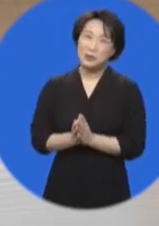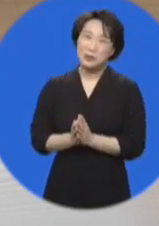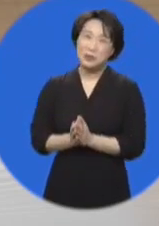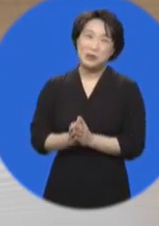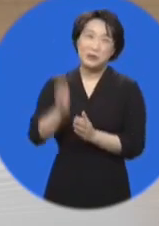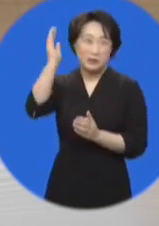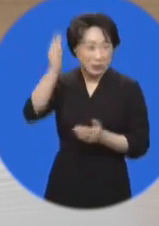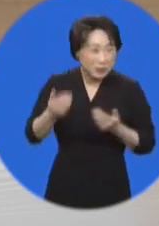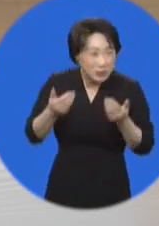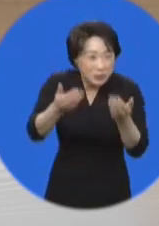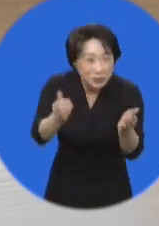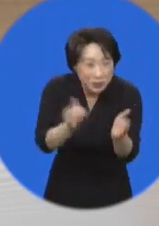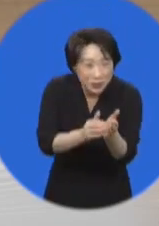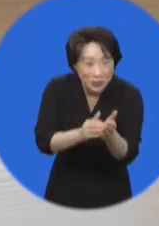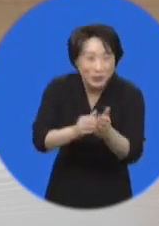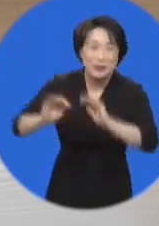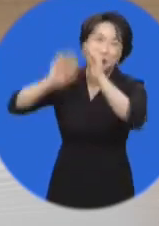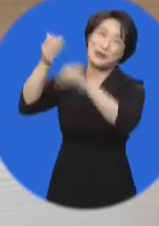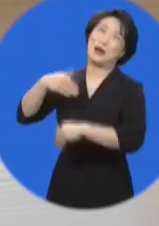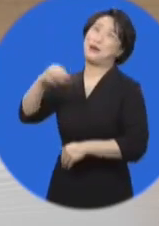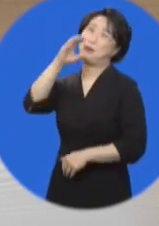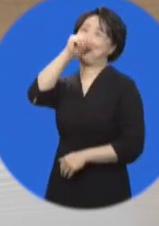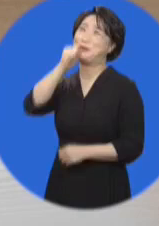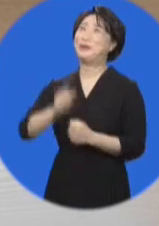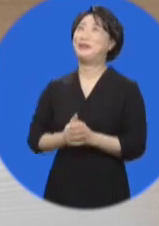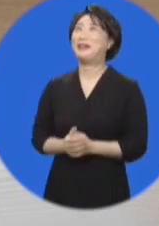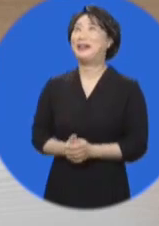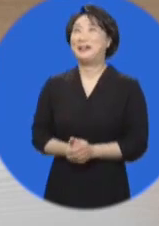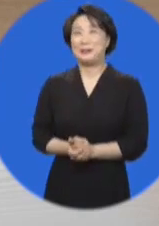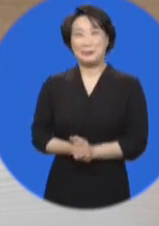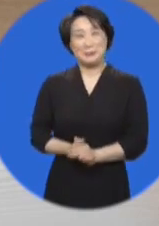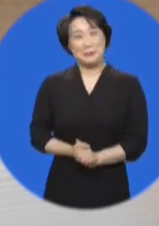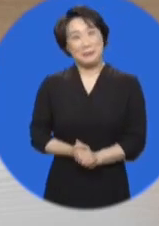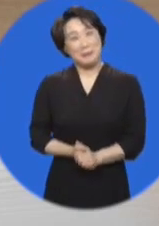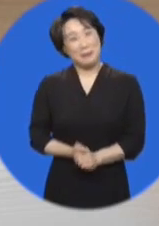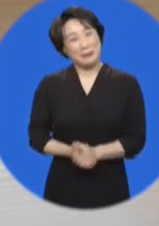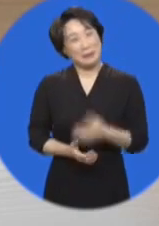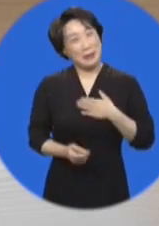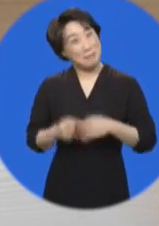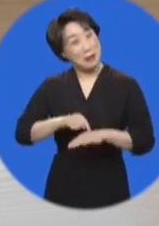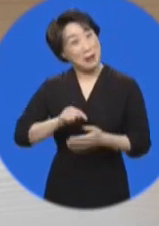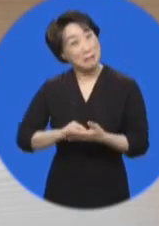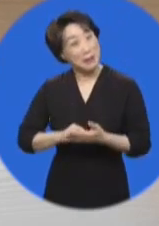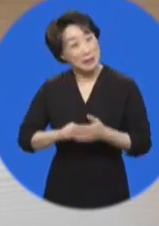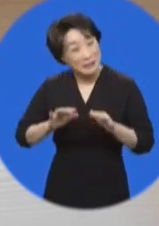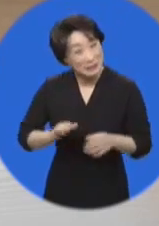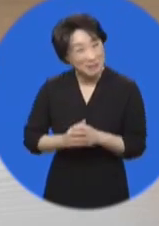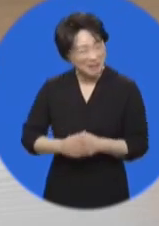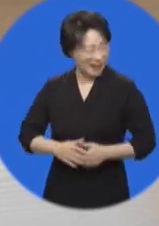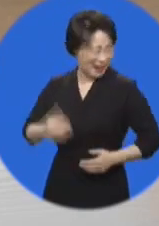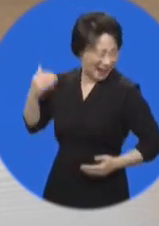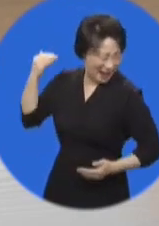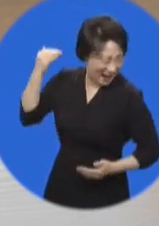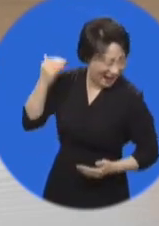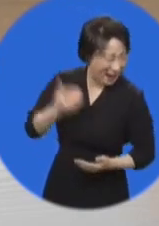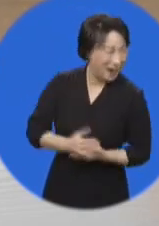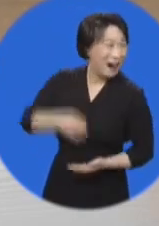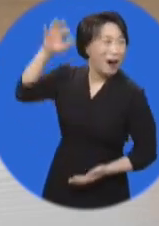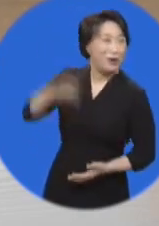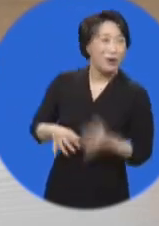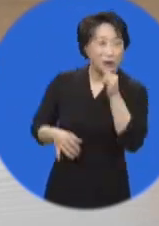말하고 내가 중국 갔으면 좋은데 응? 내 가슴 속에 무지한의 함량이